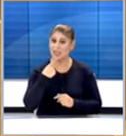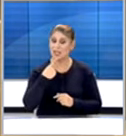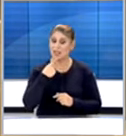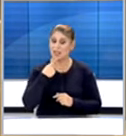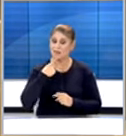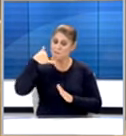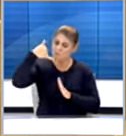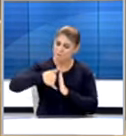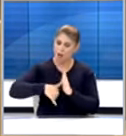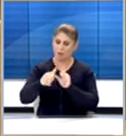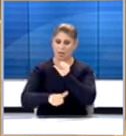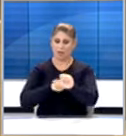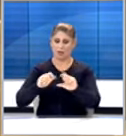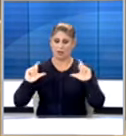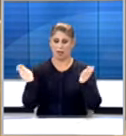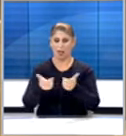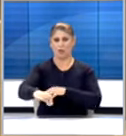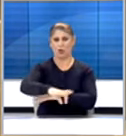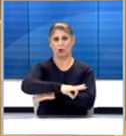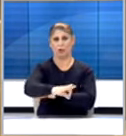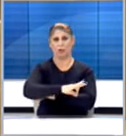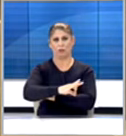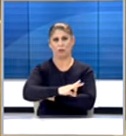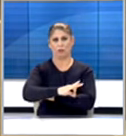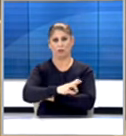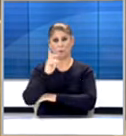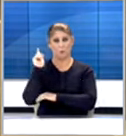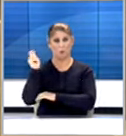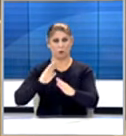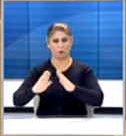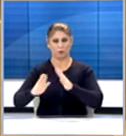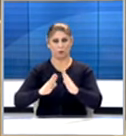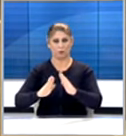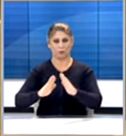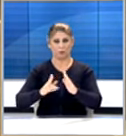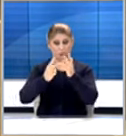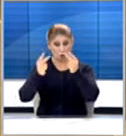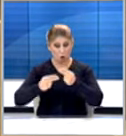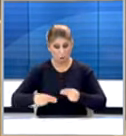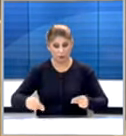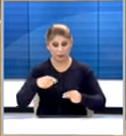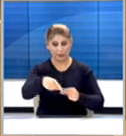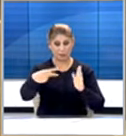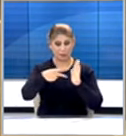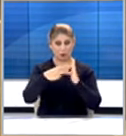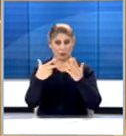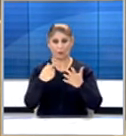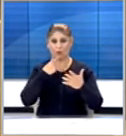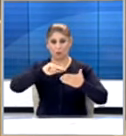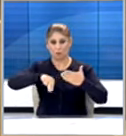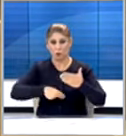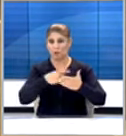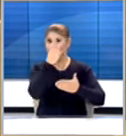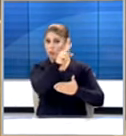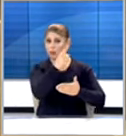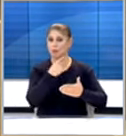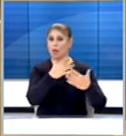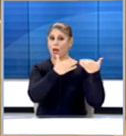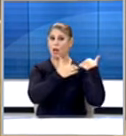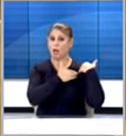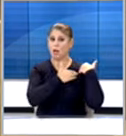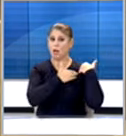σχεδίου. Μάλιστα στο πόρισμα του 2008 υπάρχει η δική σας υπογραφή ως Προέδρου της